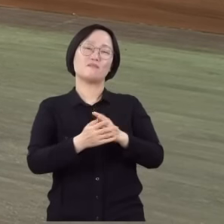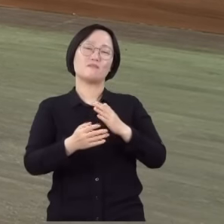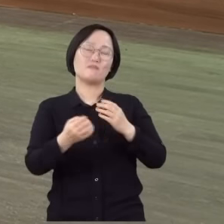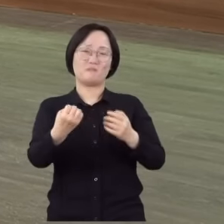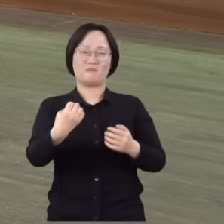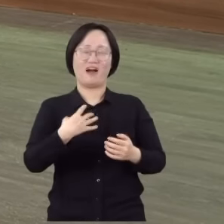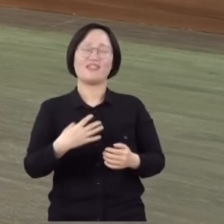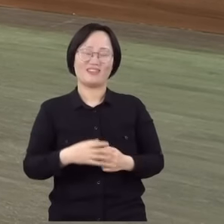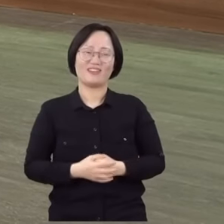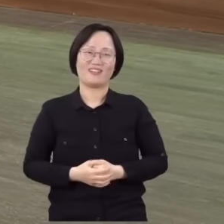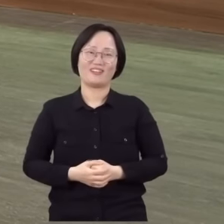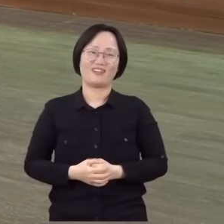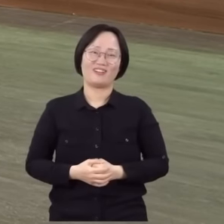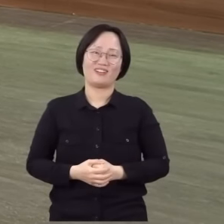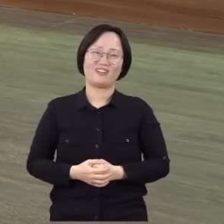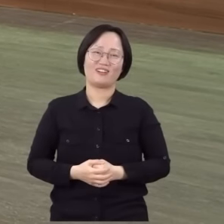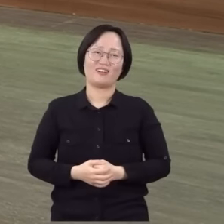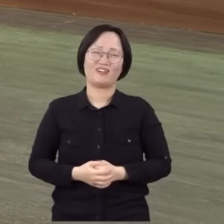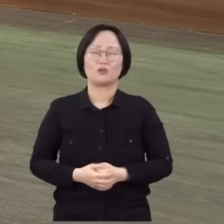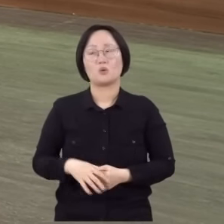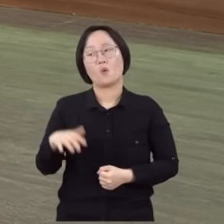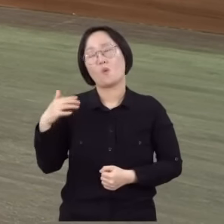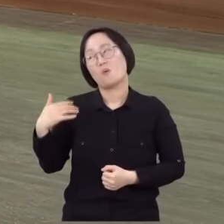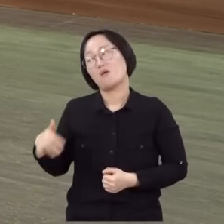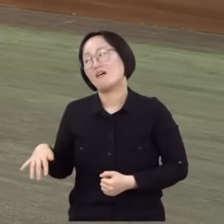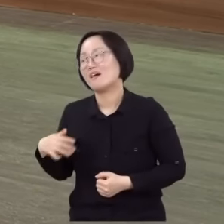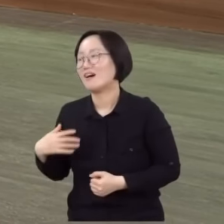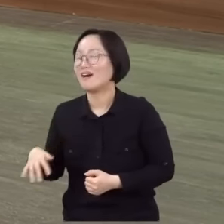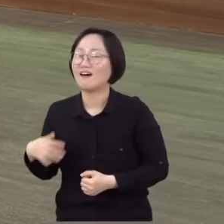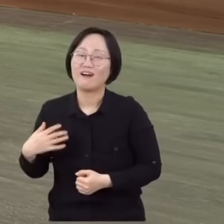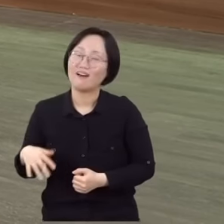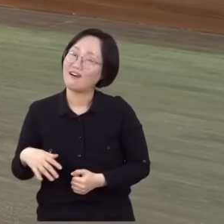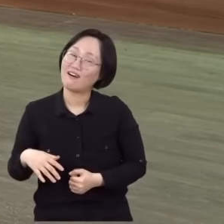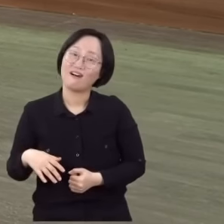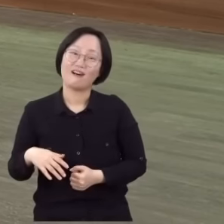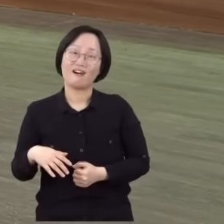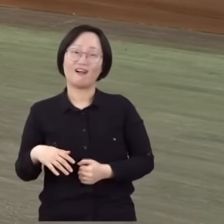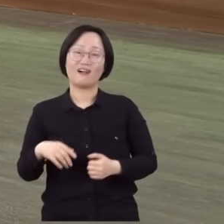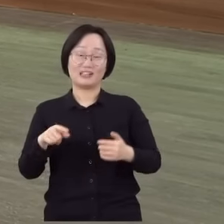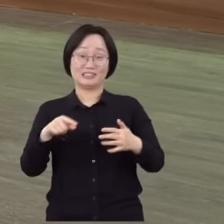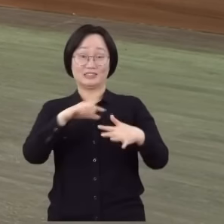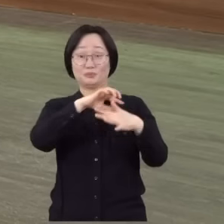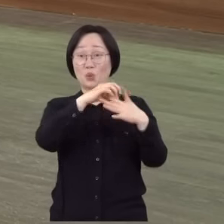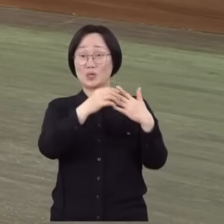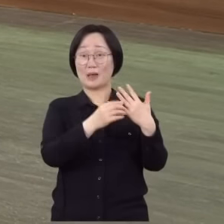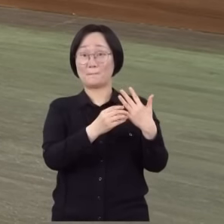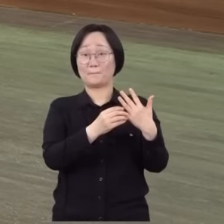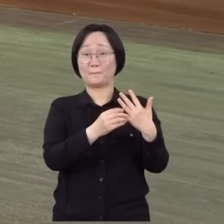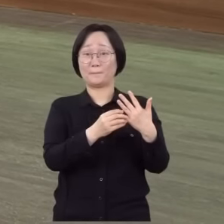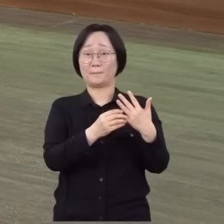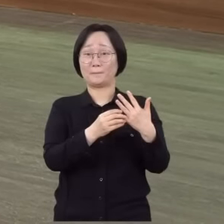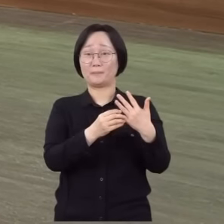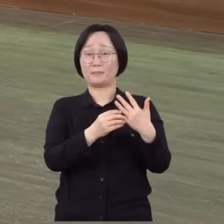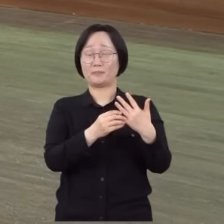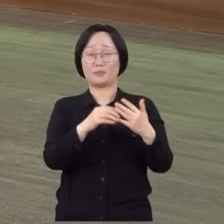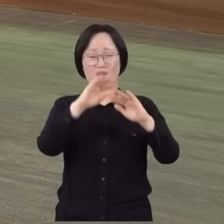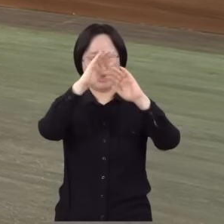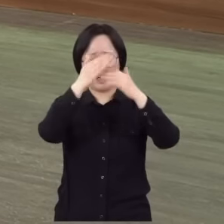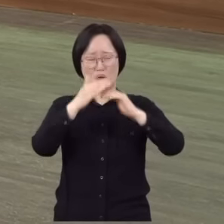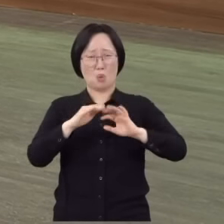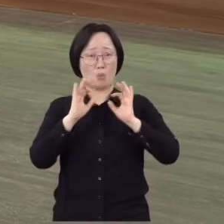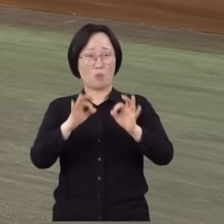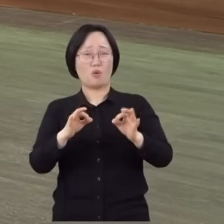와 그러니까 안 믿을 수가 없다는 거예요 광우 스님이 소나무에서 말씀하신 부처님